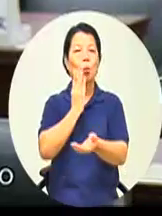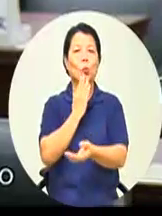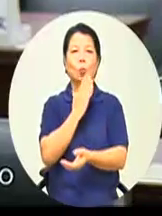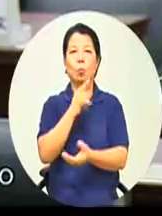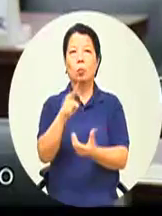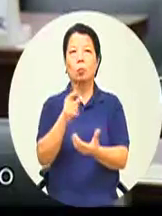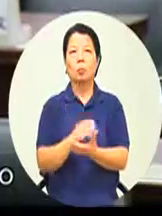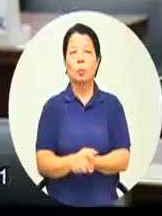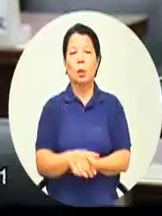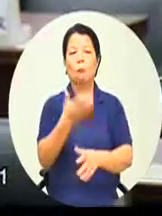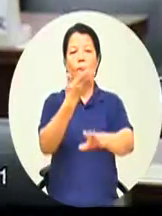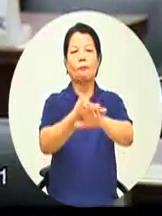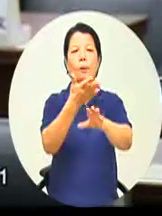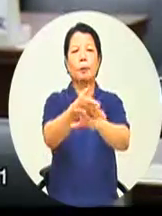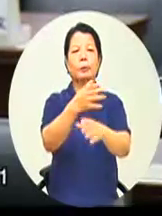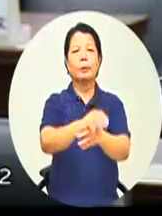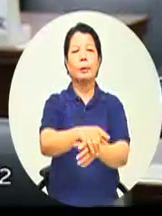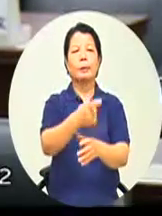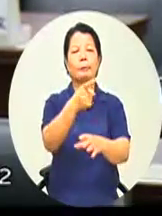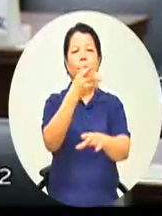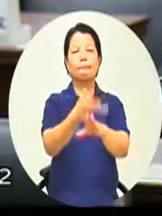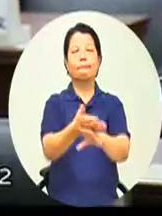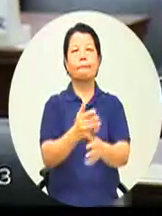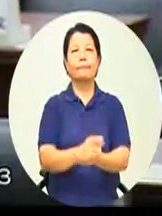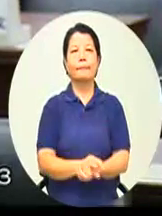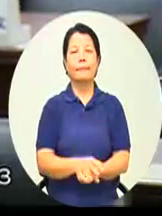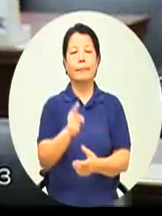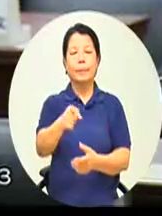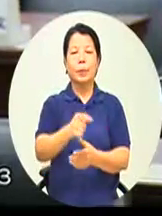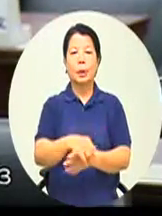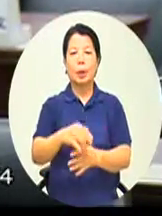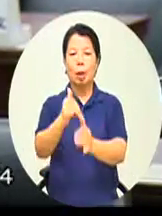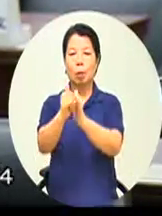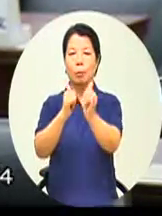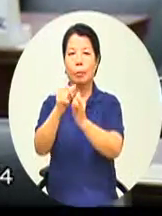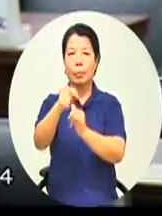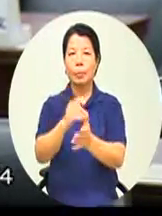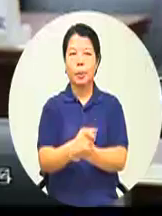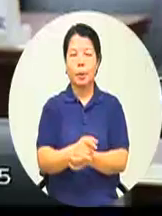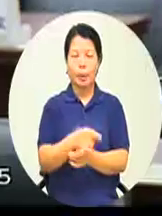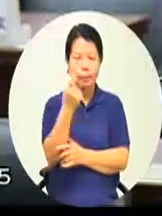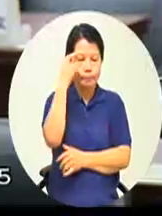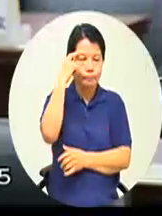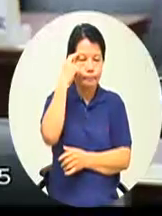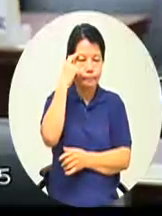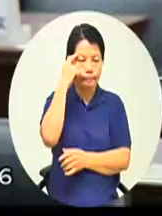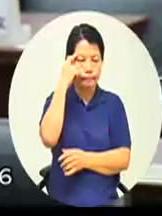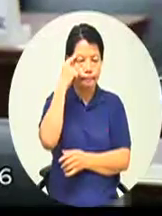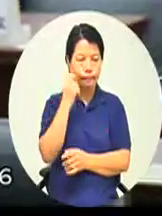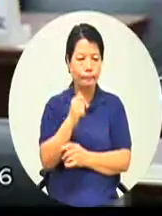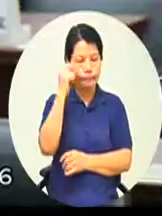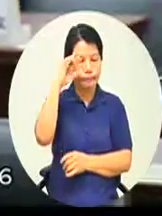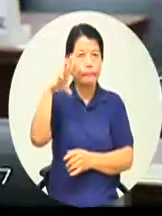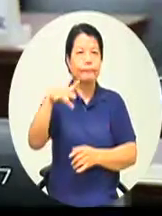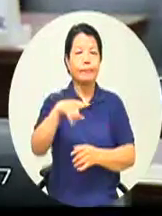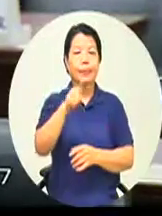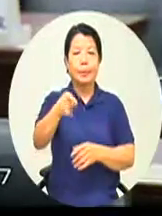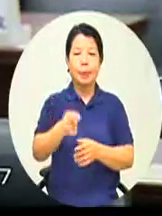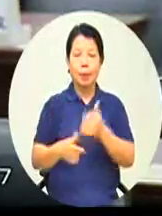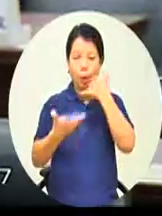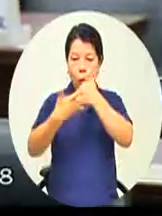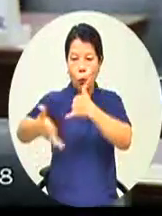啊未用着要安怎，放伫遐芳嘛袂使。因遐人民，因就较紧去想一个办法，讲无把这条运